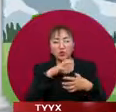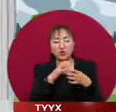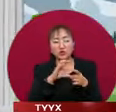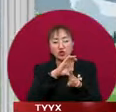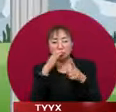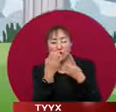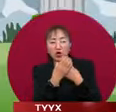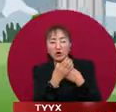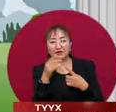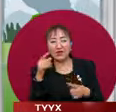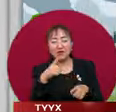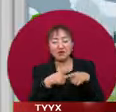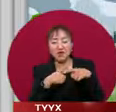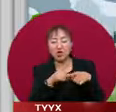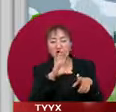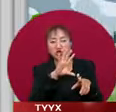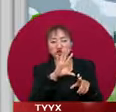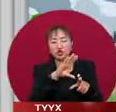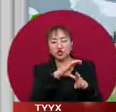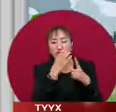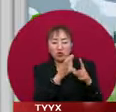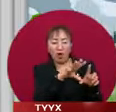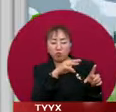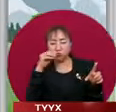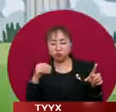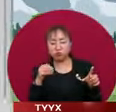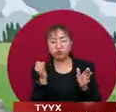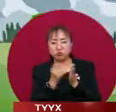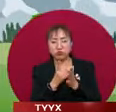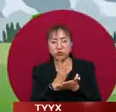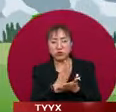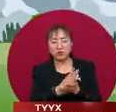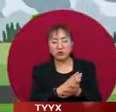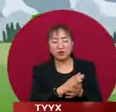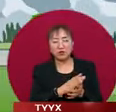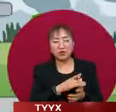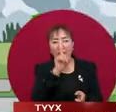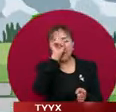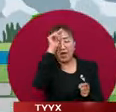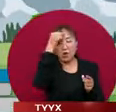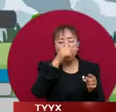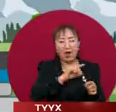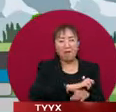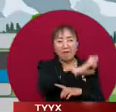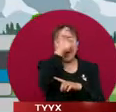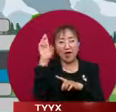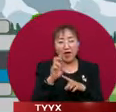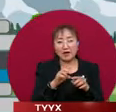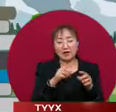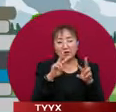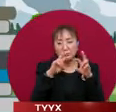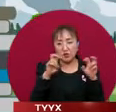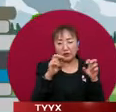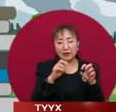грекийн соёл нь их ач холбогдолтой. Грекүүд ангаах ухаан, байгалийн шинжлэх ухаан, одон орон судлал,